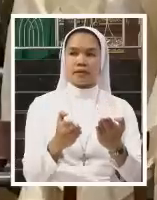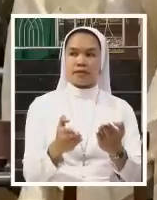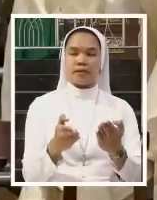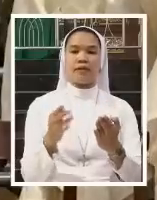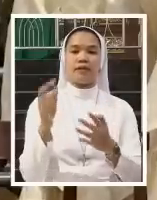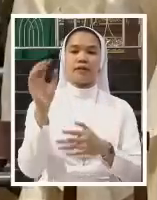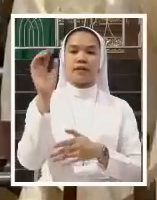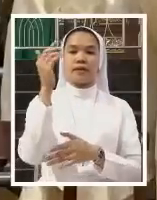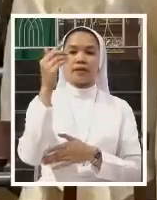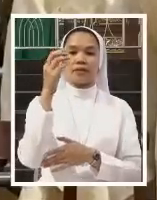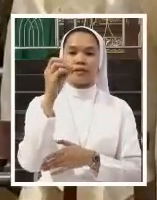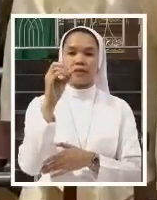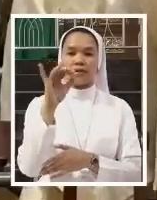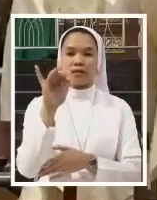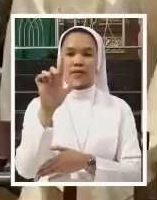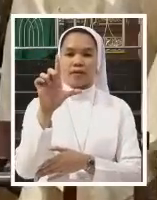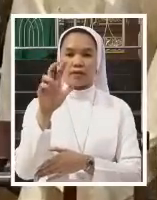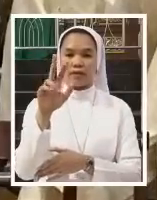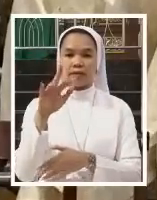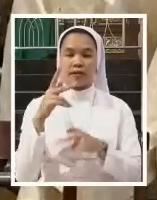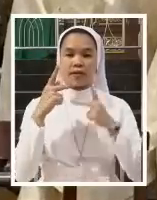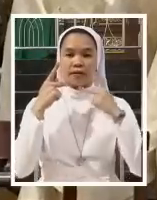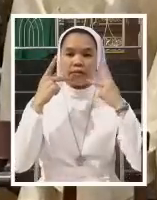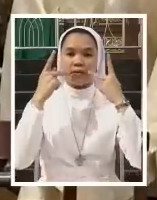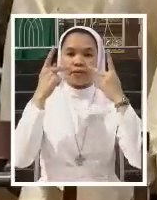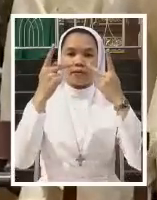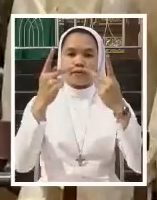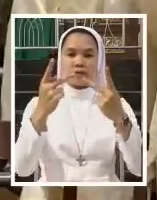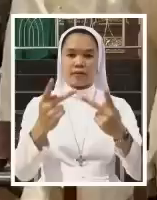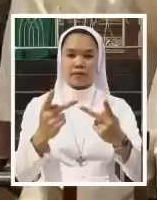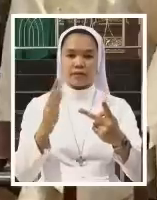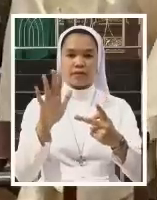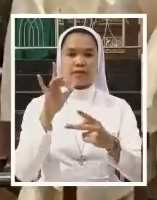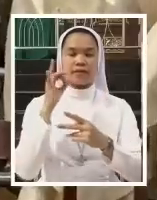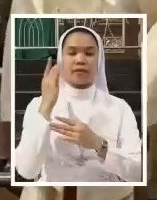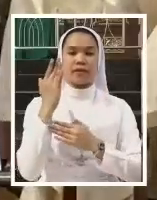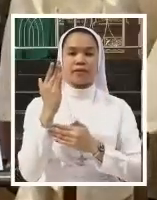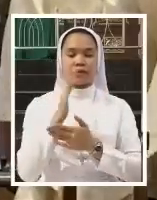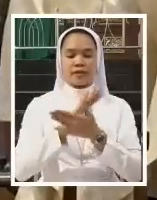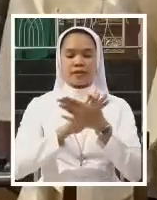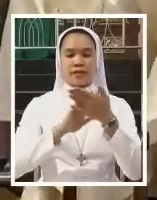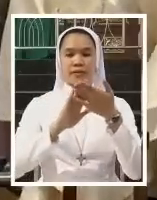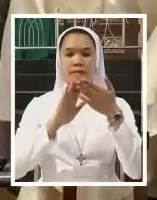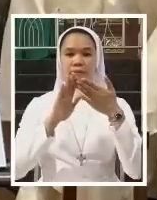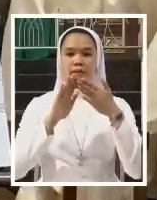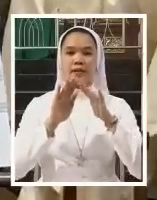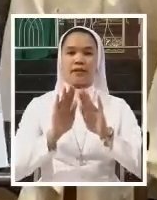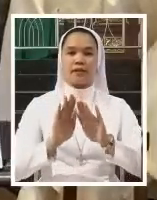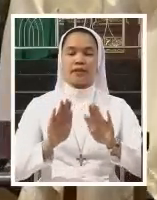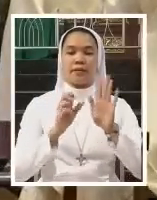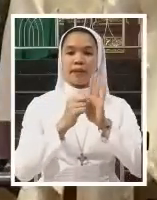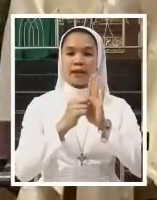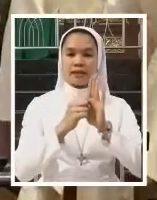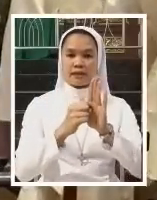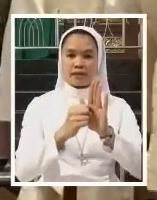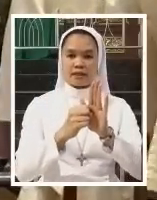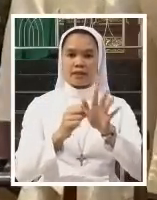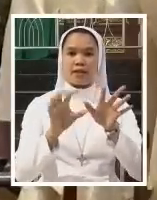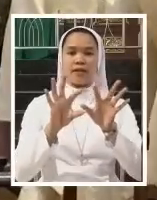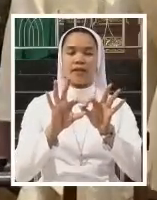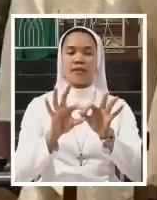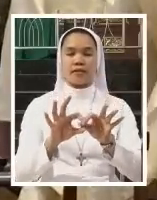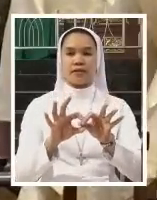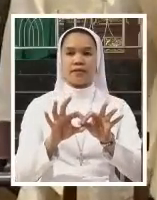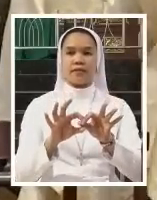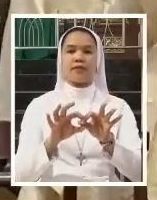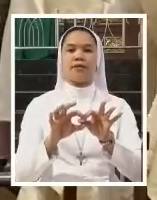olibo, ibinareta an balaog ning sa imong katuninungan, tanda ning